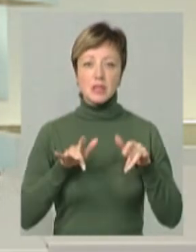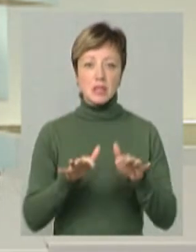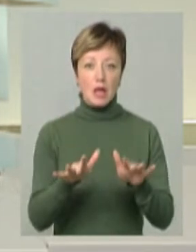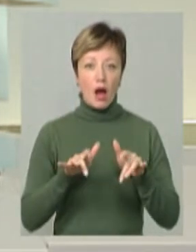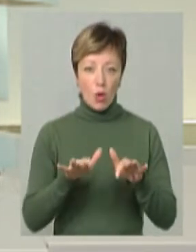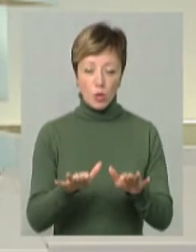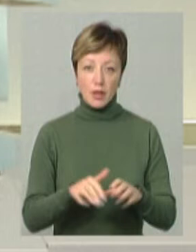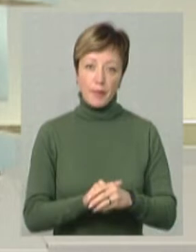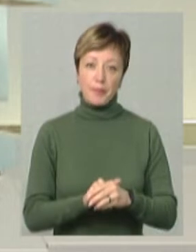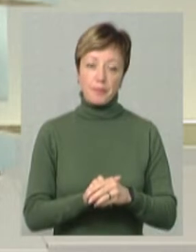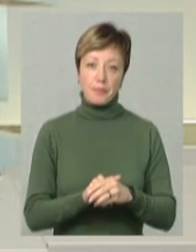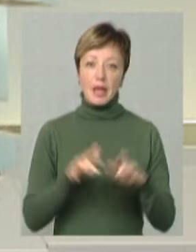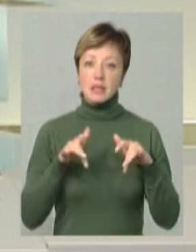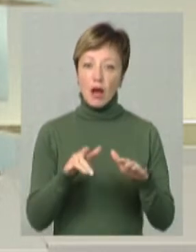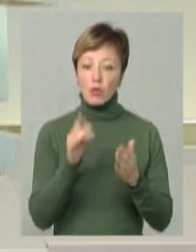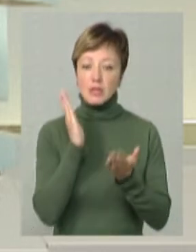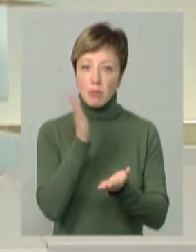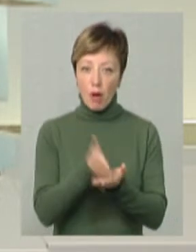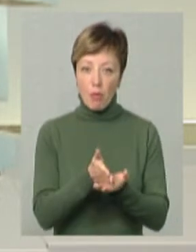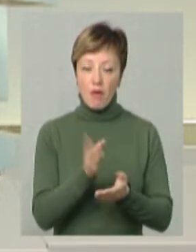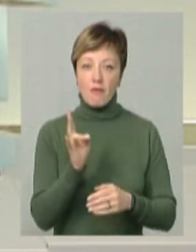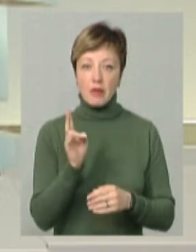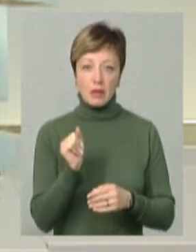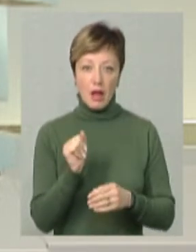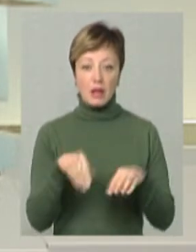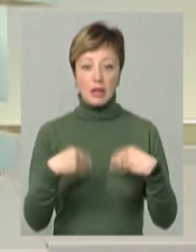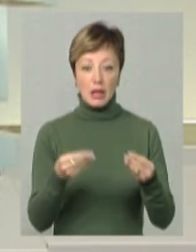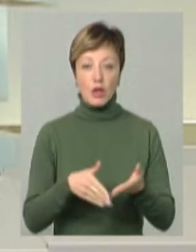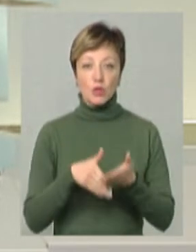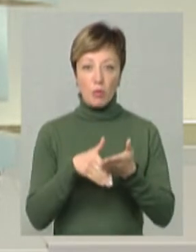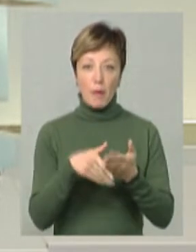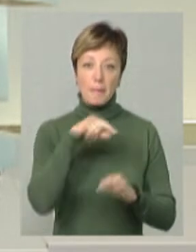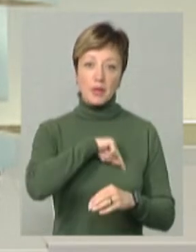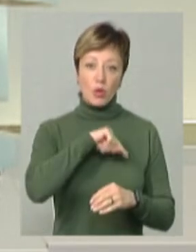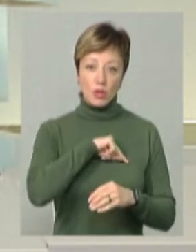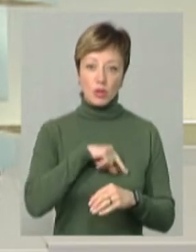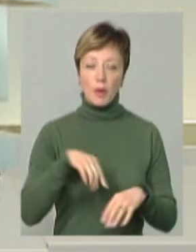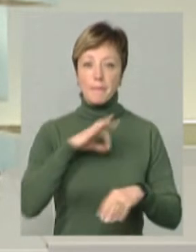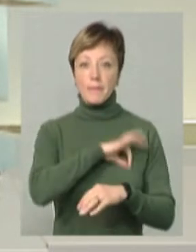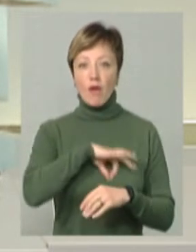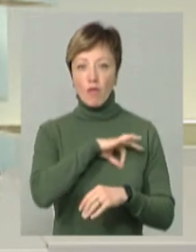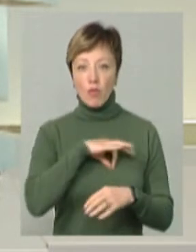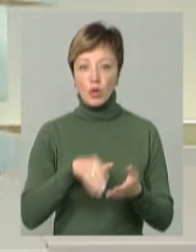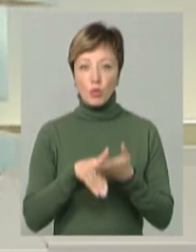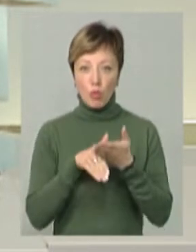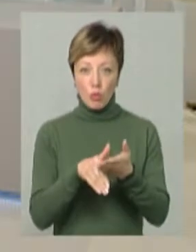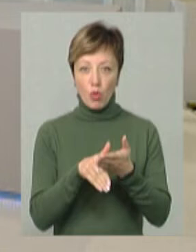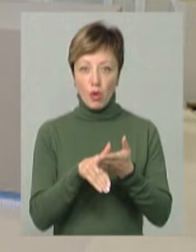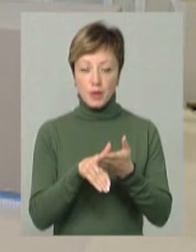заходи. Заходи спрямовані на надання допомоги психологічної, правової